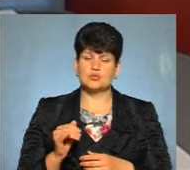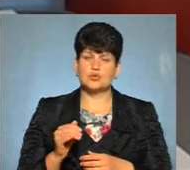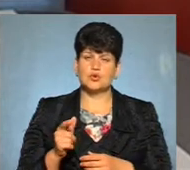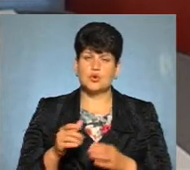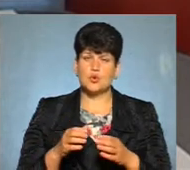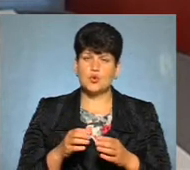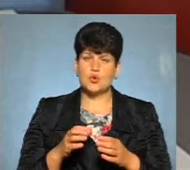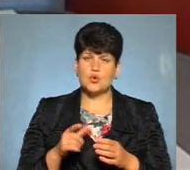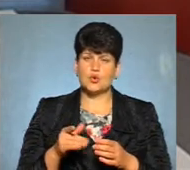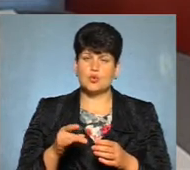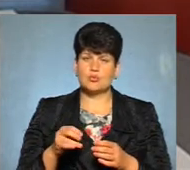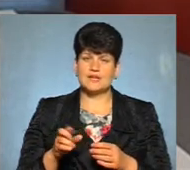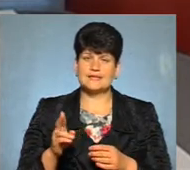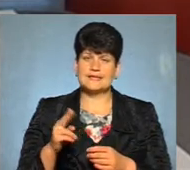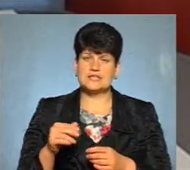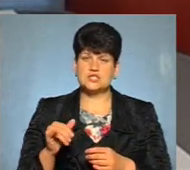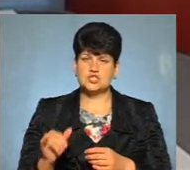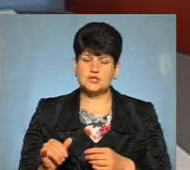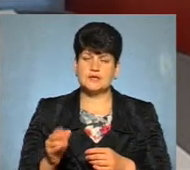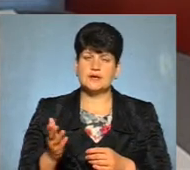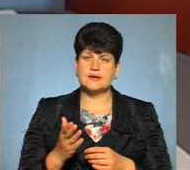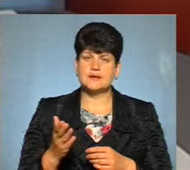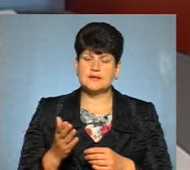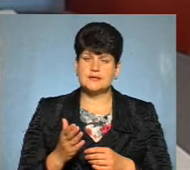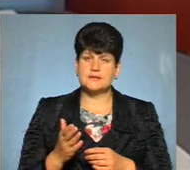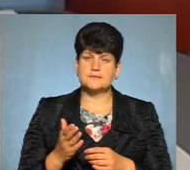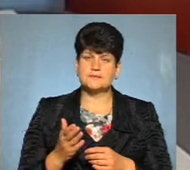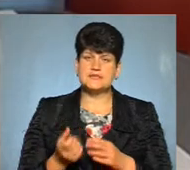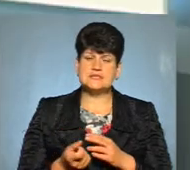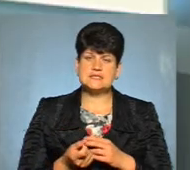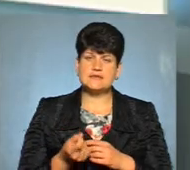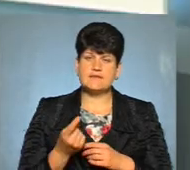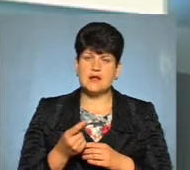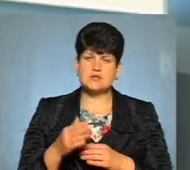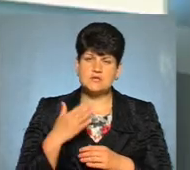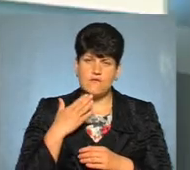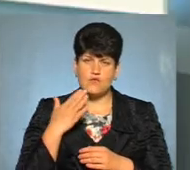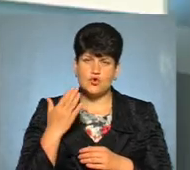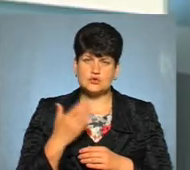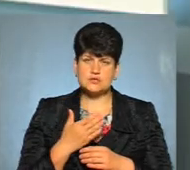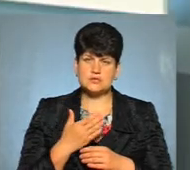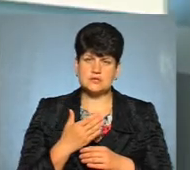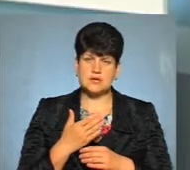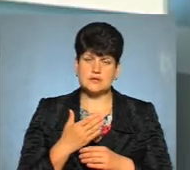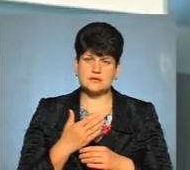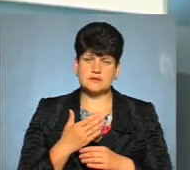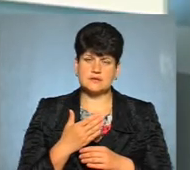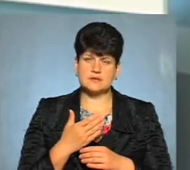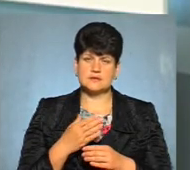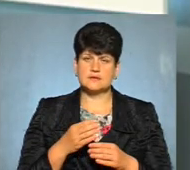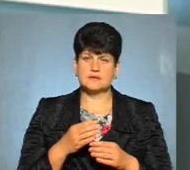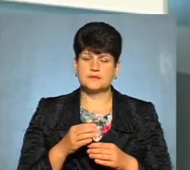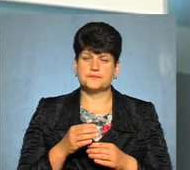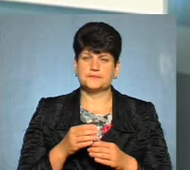це імуноглобуліни, які з'являються в останній фазі перебігу хвороби